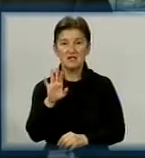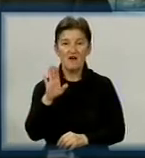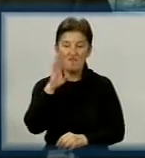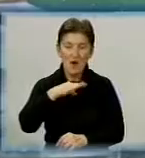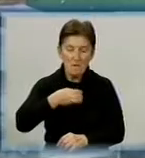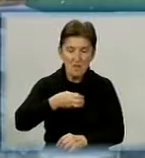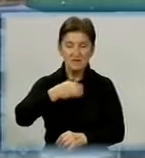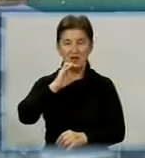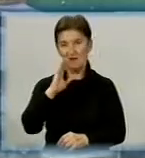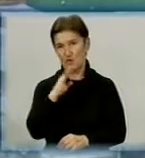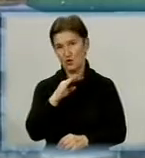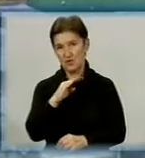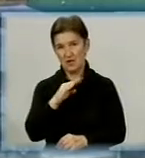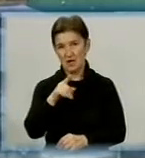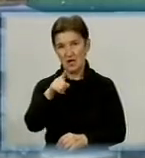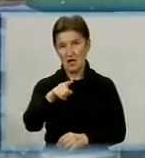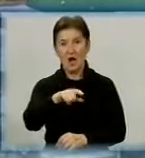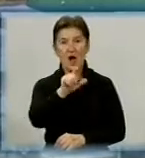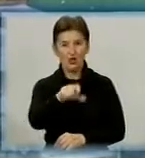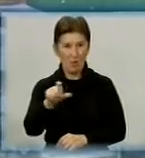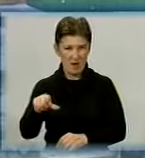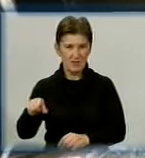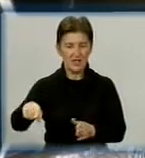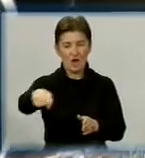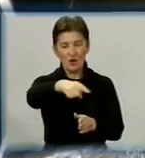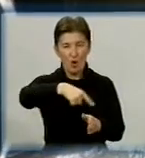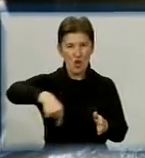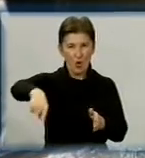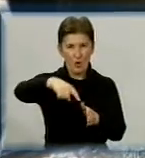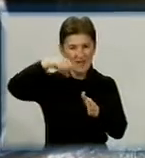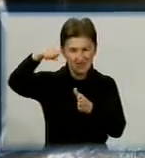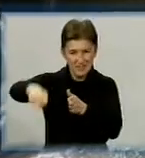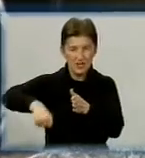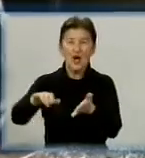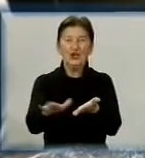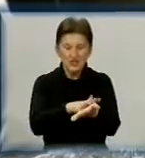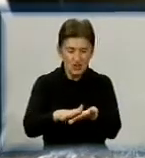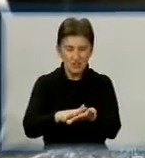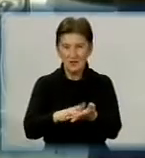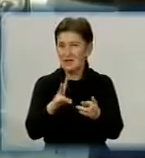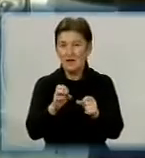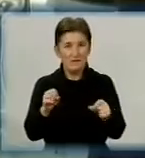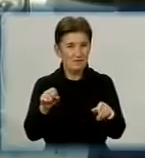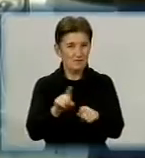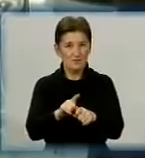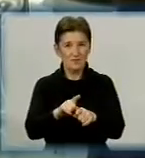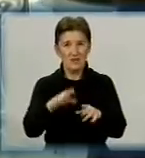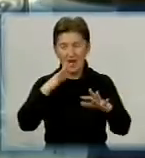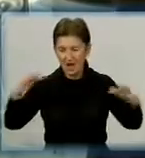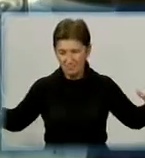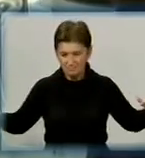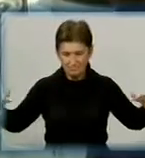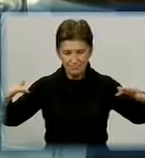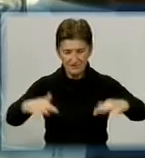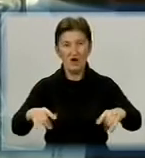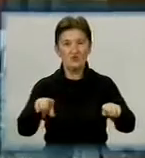колодязній воді. Громадські колодязі час від часу чистять, проте проблему, говорять спеціалісти, цим не вирішити. Хімікати з городів, стоки з туалетів